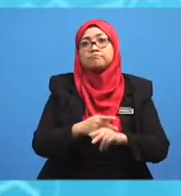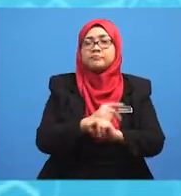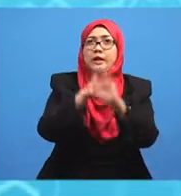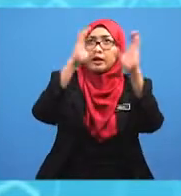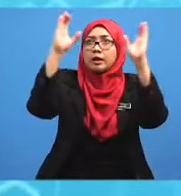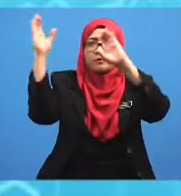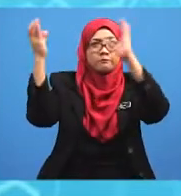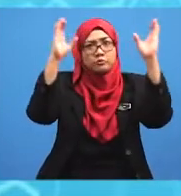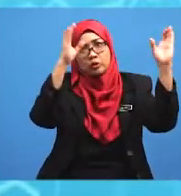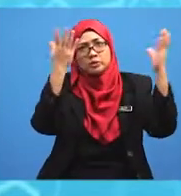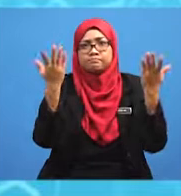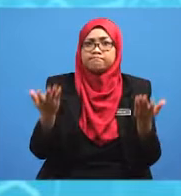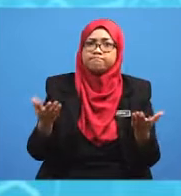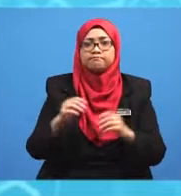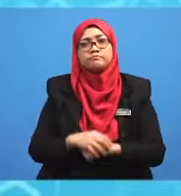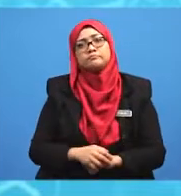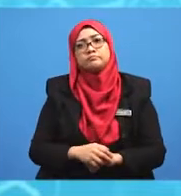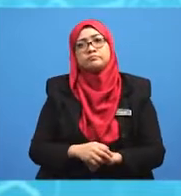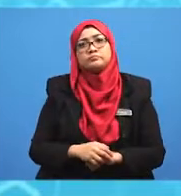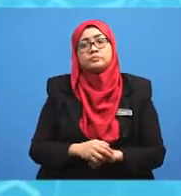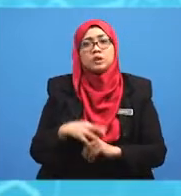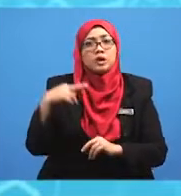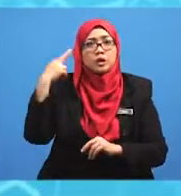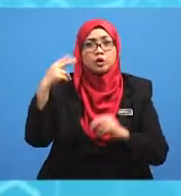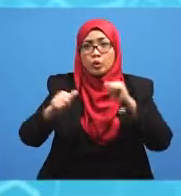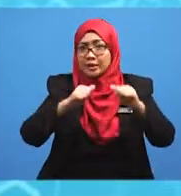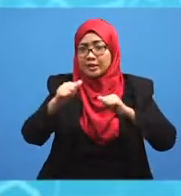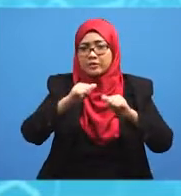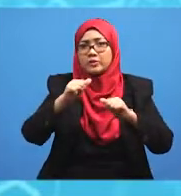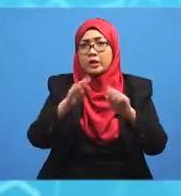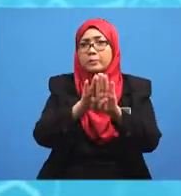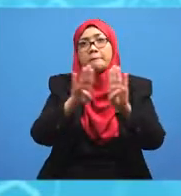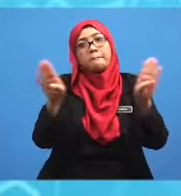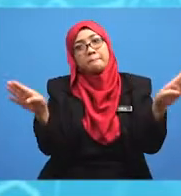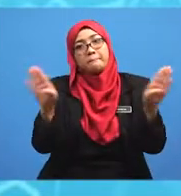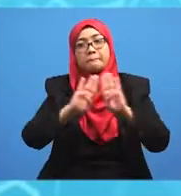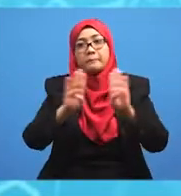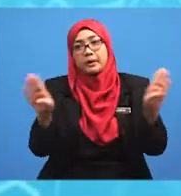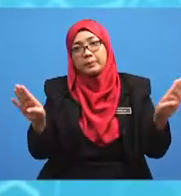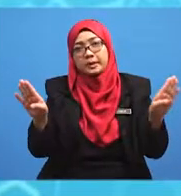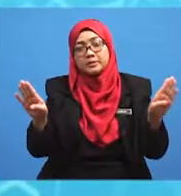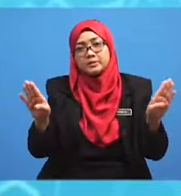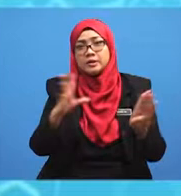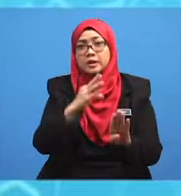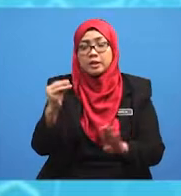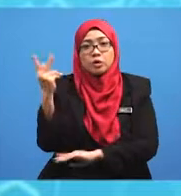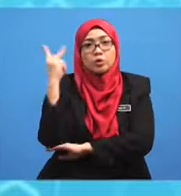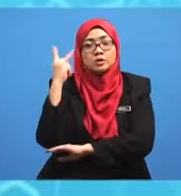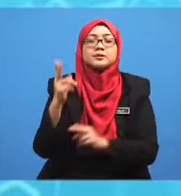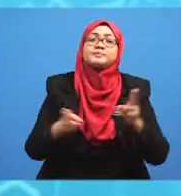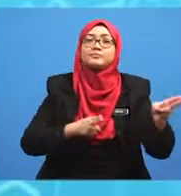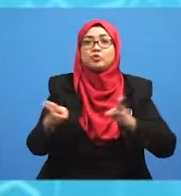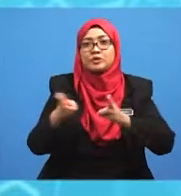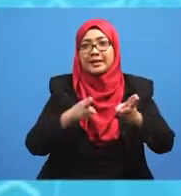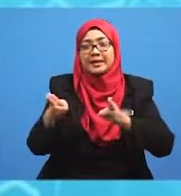3. Sinaran radioaktif yang dibebaskan. Dan yang terakhir, 4. Kuasa penembusan.